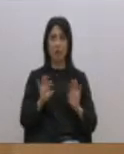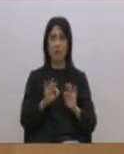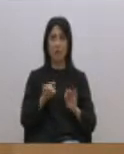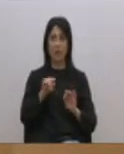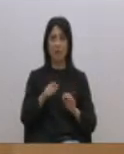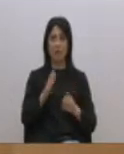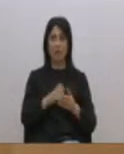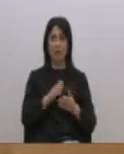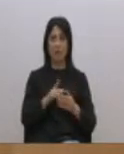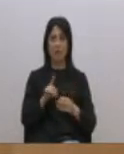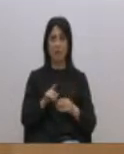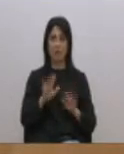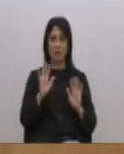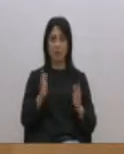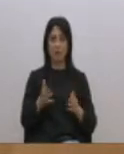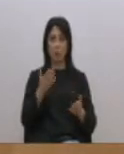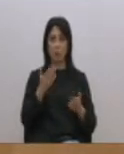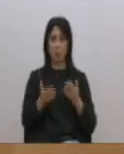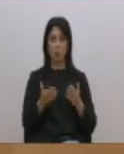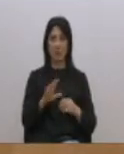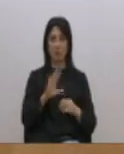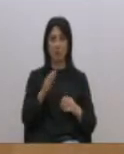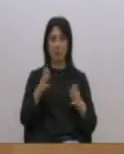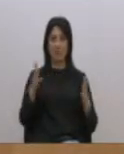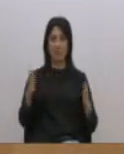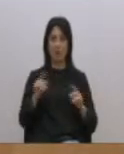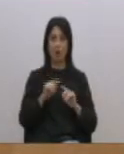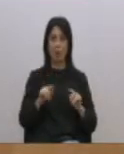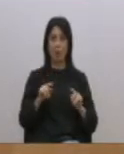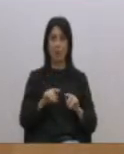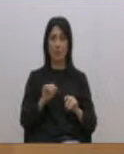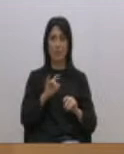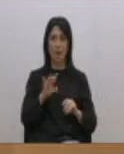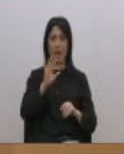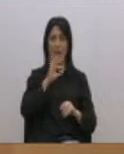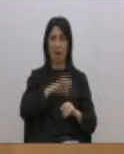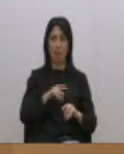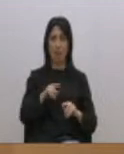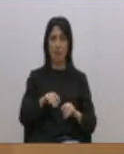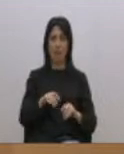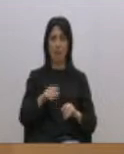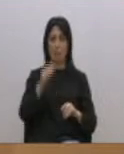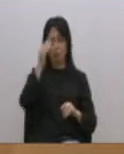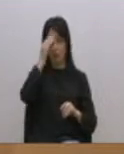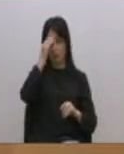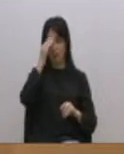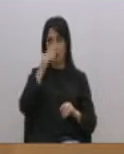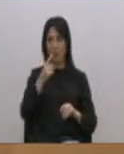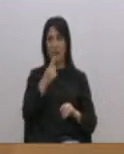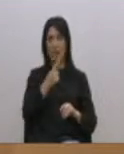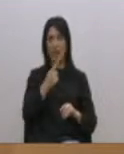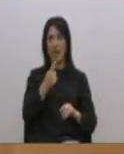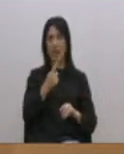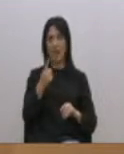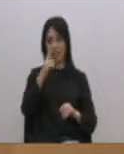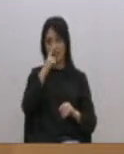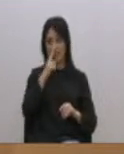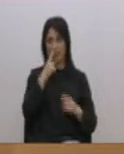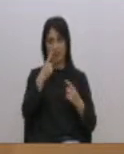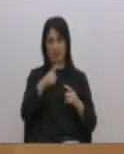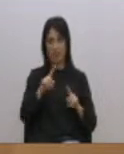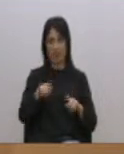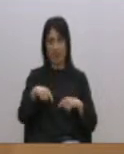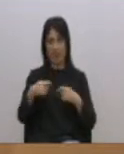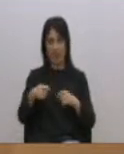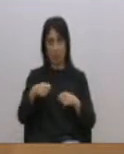არის, რომ იმ შემთხვევაში თუ ფრაქცია არ გამოიყენებს ამ პოზიციას, ერთი თვის ვადაში სხვაზე გადადის